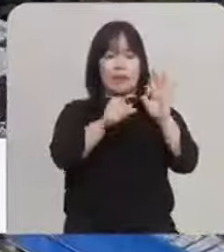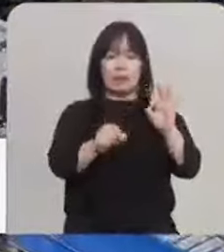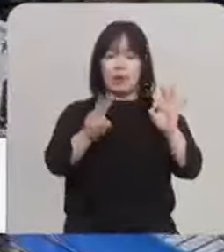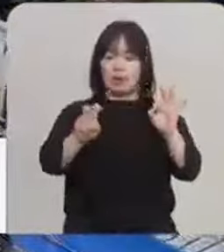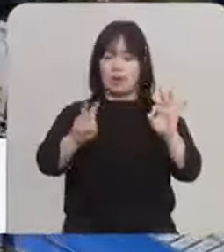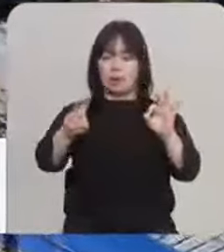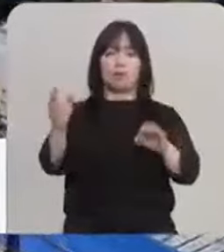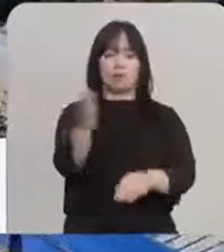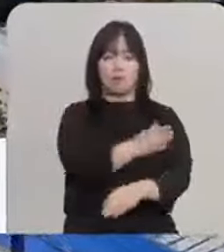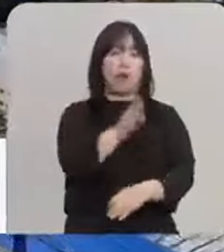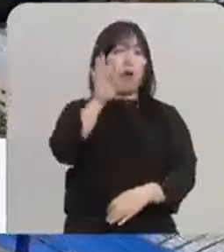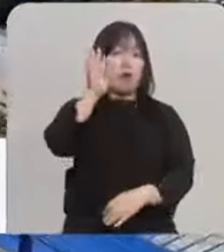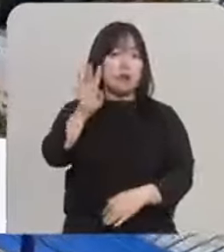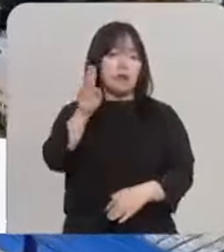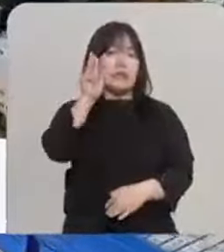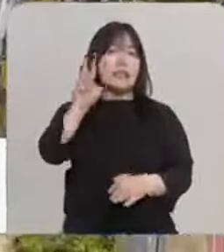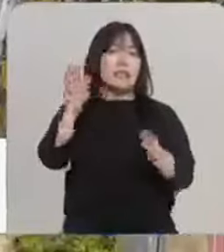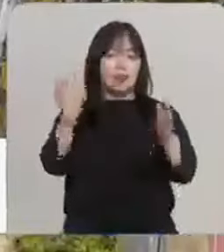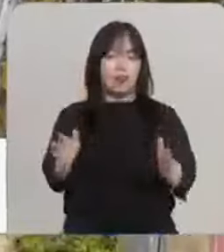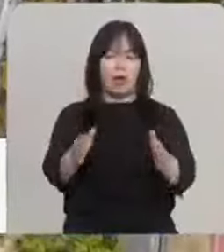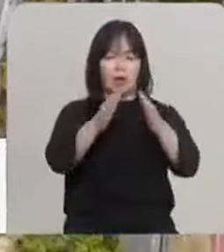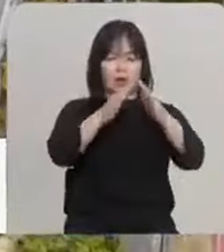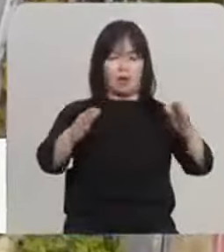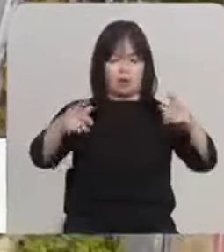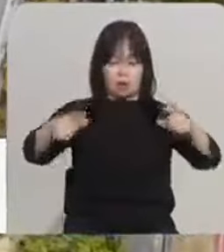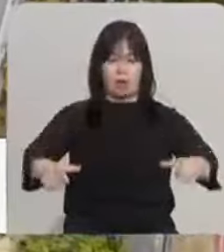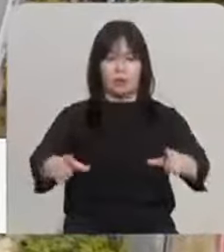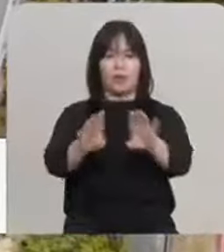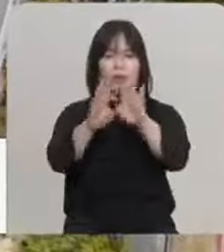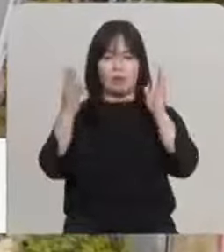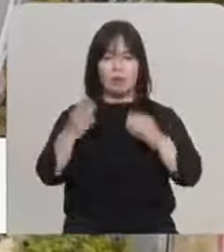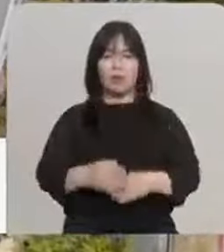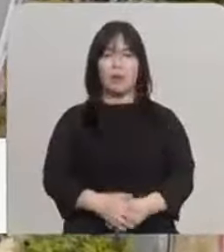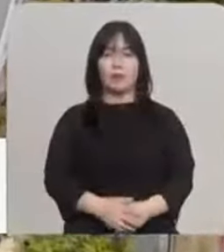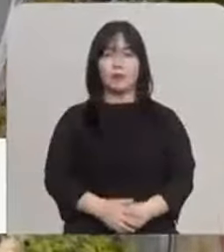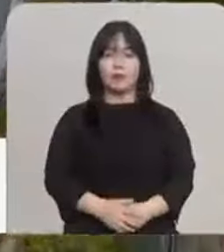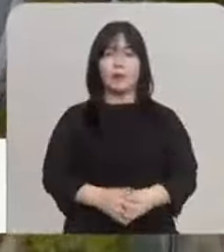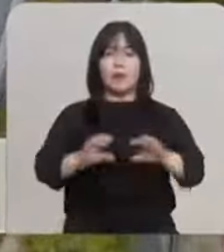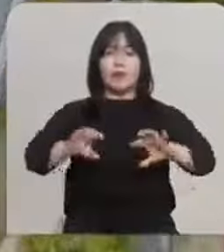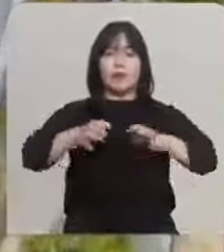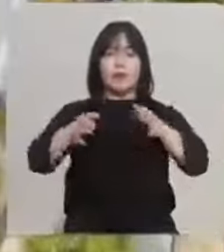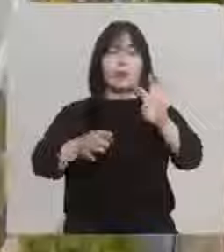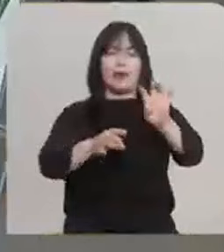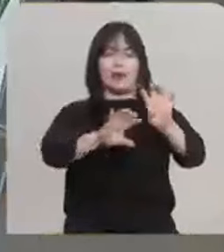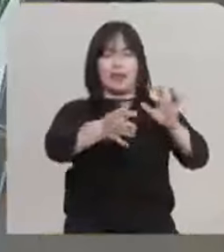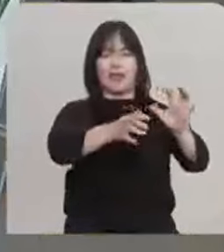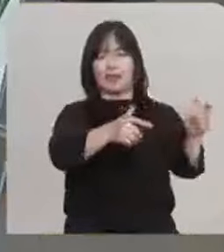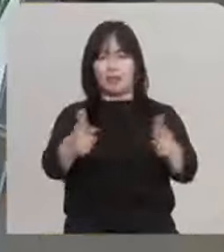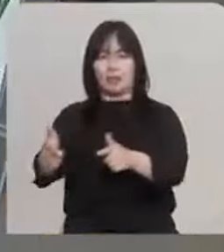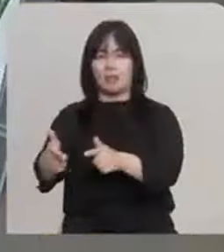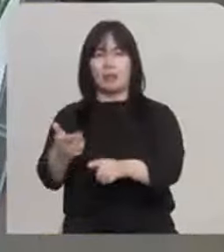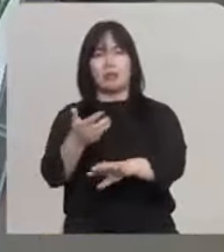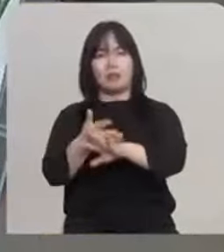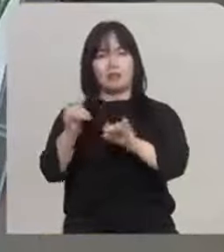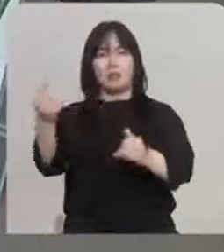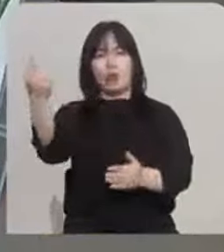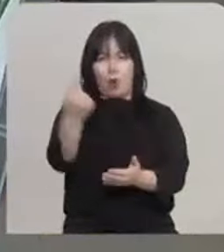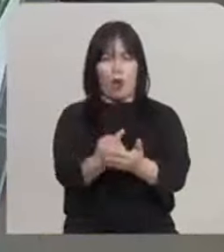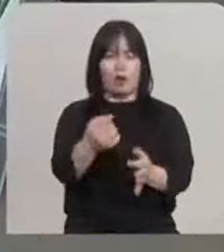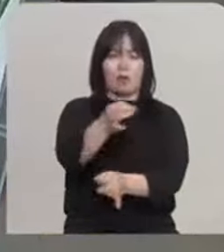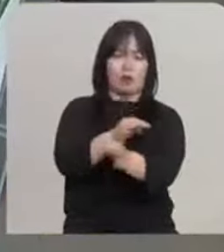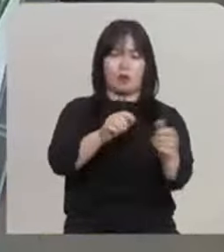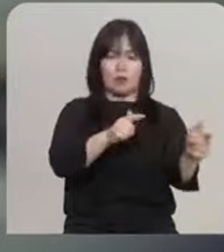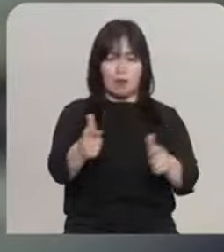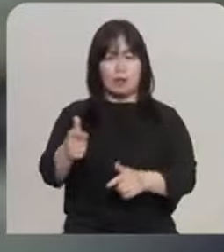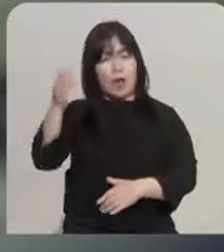22일부터 4흘 동안 전북 전주 일원에서 열립니다 세계 개 나라에서 포 경제인과